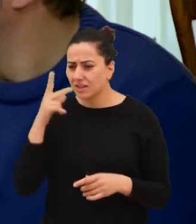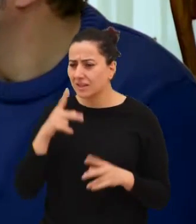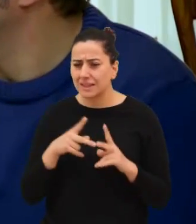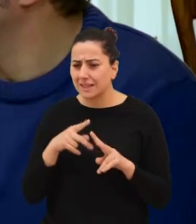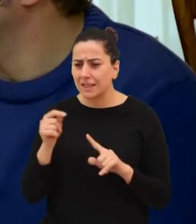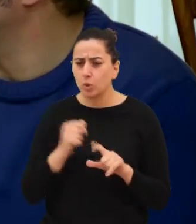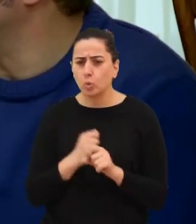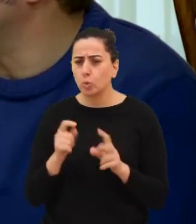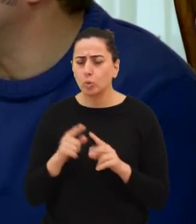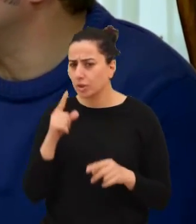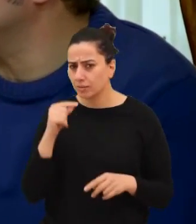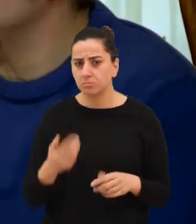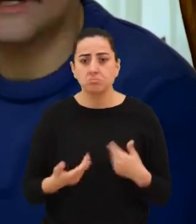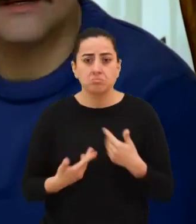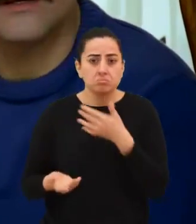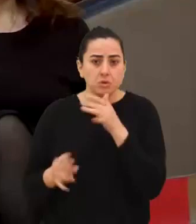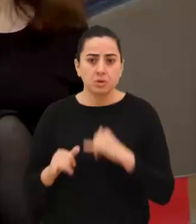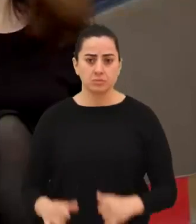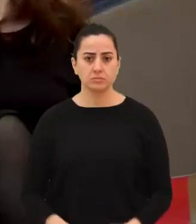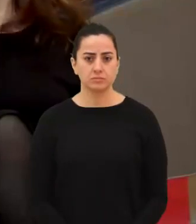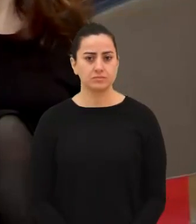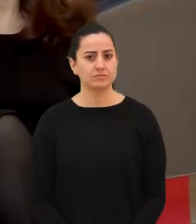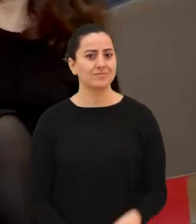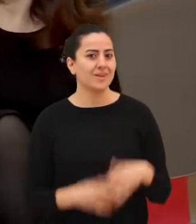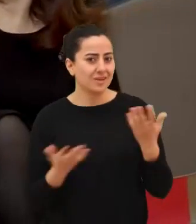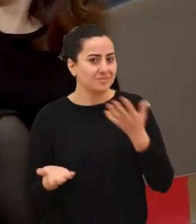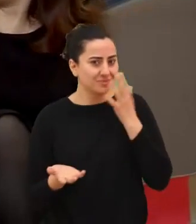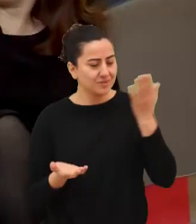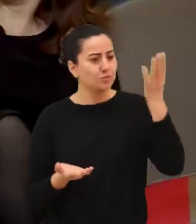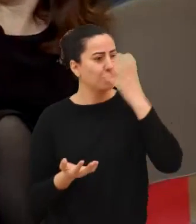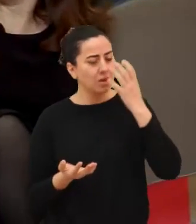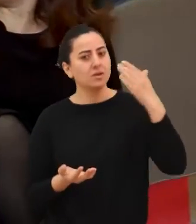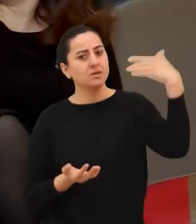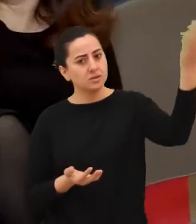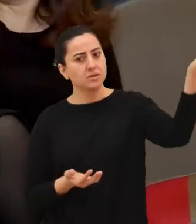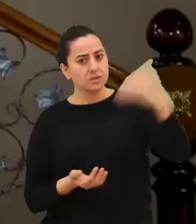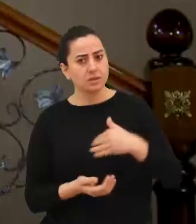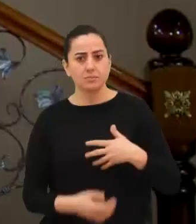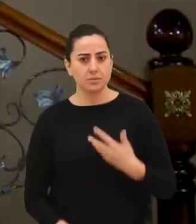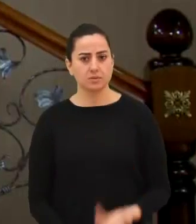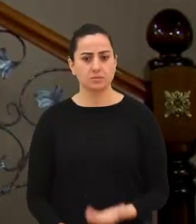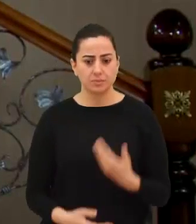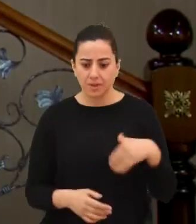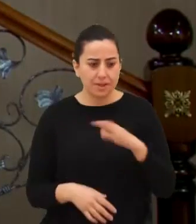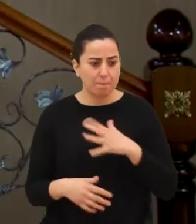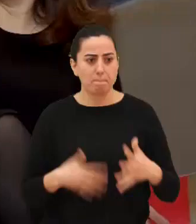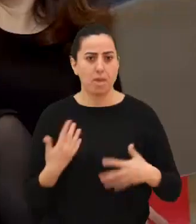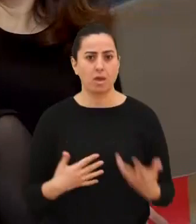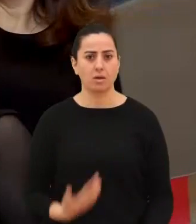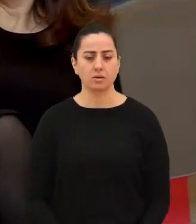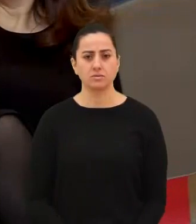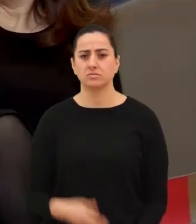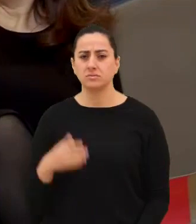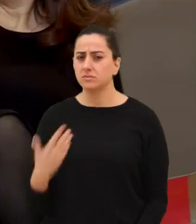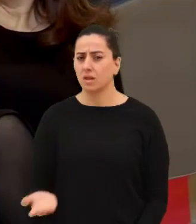Hanım? Bilmiyorum ki. Ay Şükrü Efendi, öyle duracağını çağır da gelsin, hepimiz anlayalım kim olduğunu.